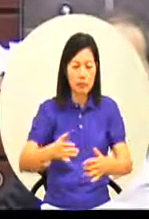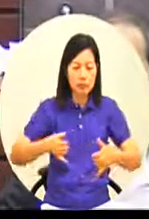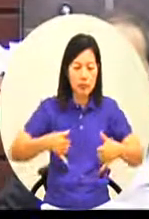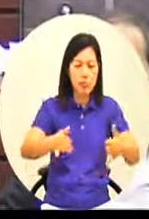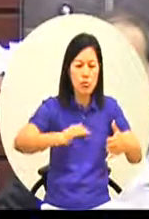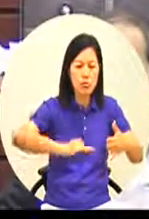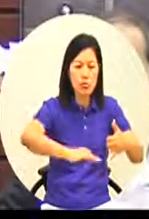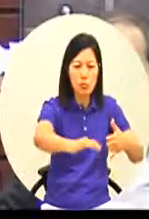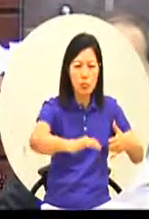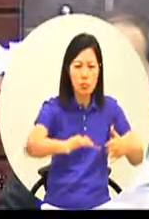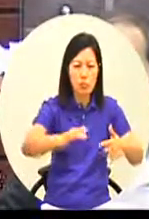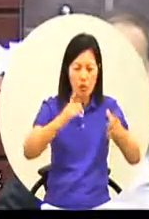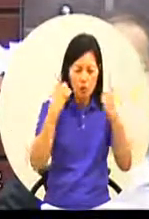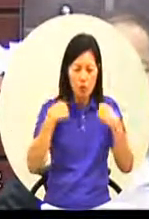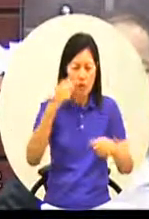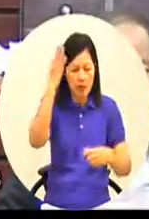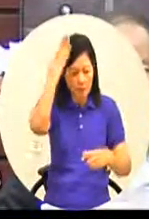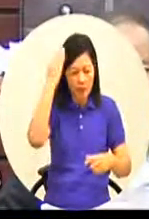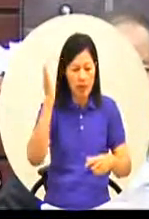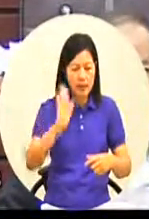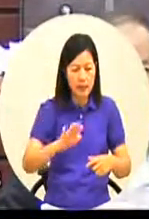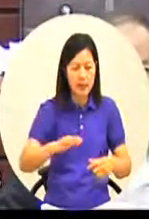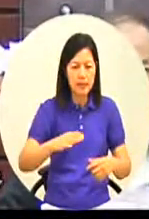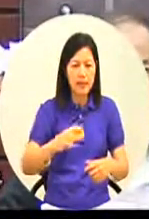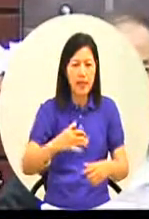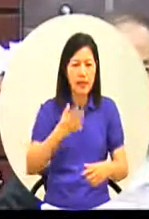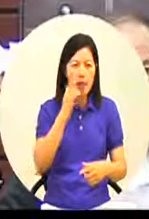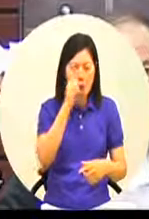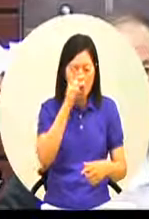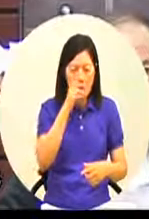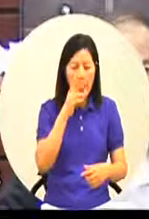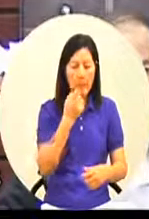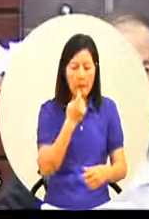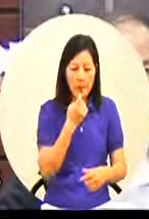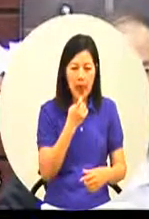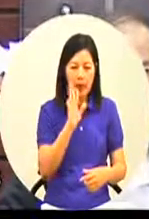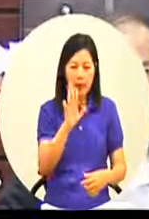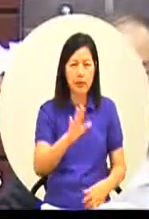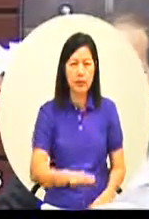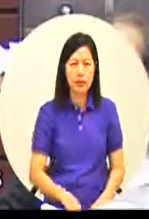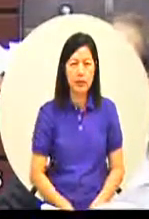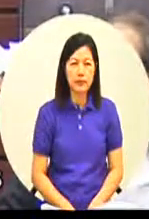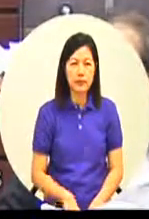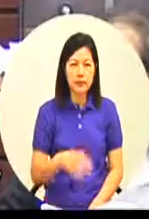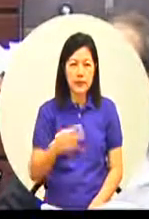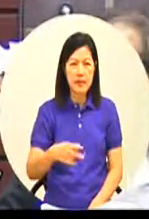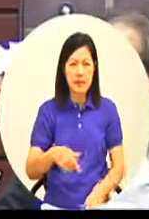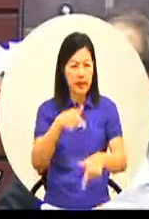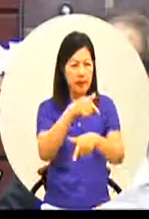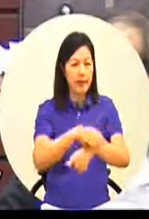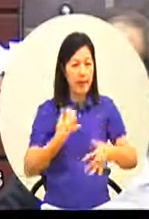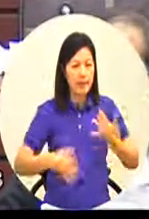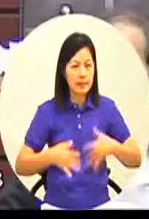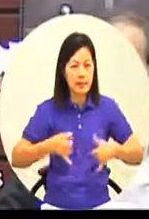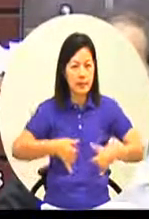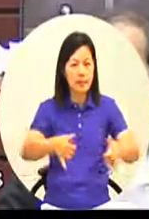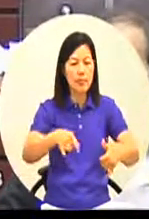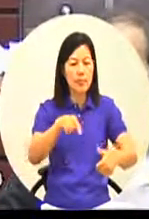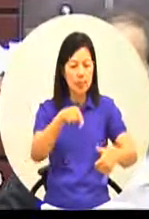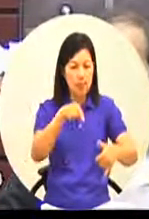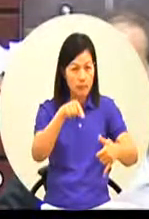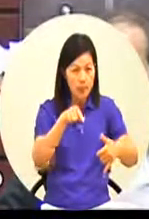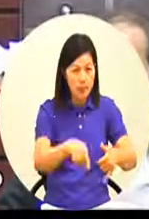成迄阵是乌的，即小块较灰白，就这样子。另外，咱就是南新路的部分，南新路咱嘛是